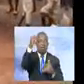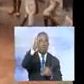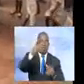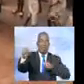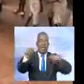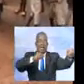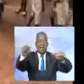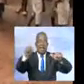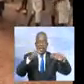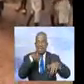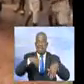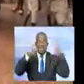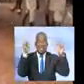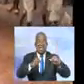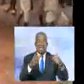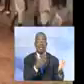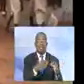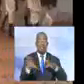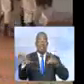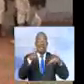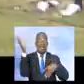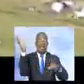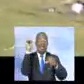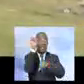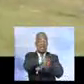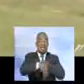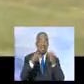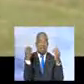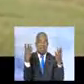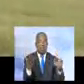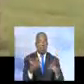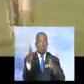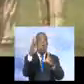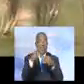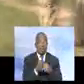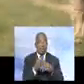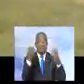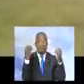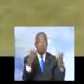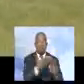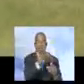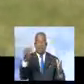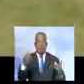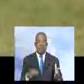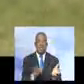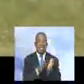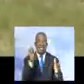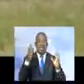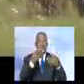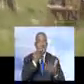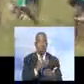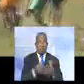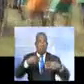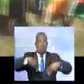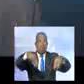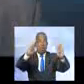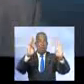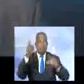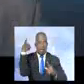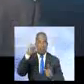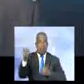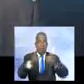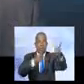Activité génératrice de revenus, AGR, est un nouveau mode de subvention des comités de gestion des établissements